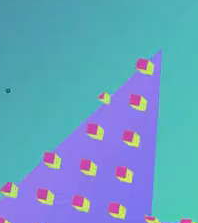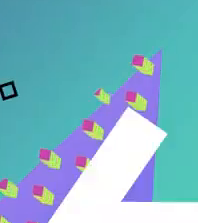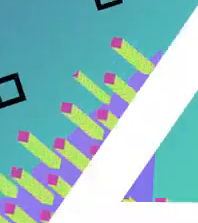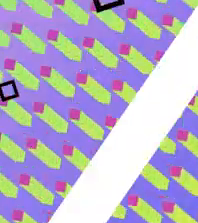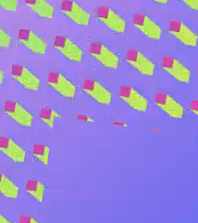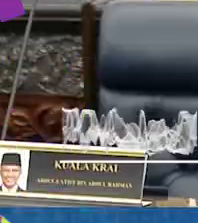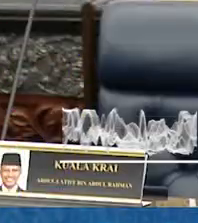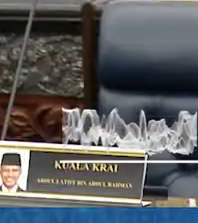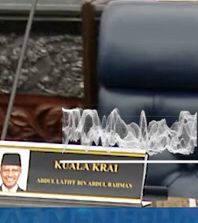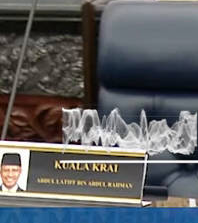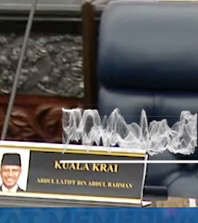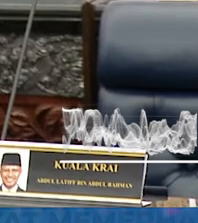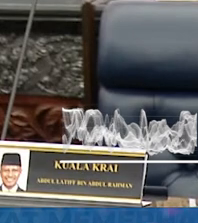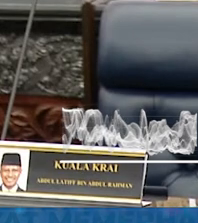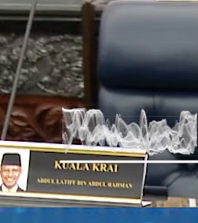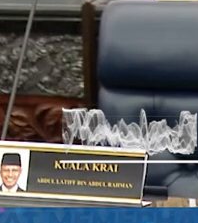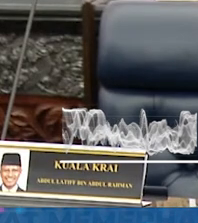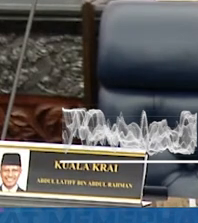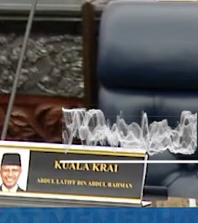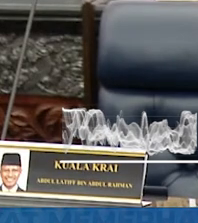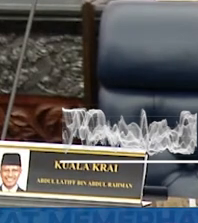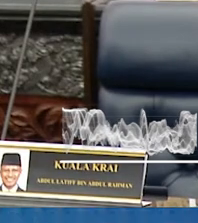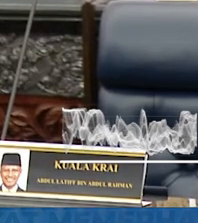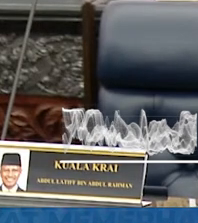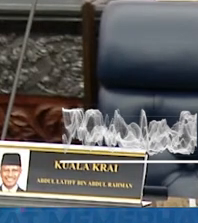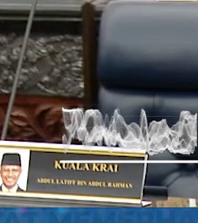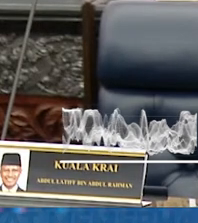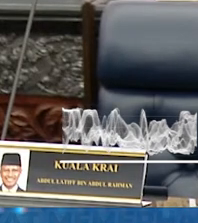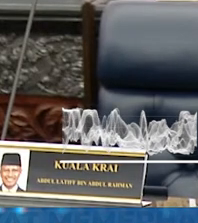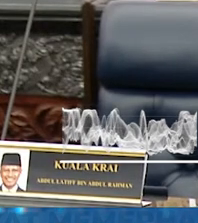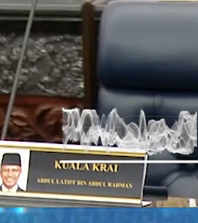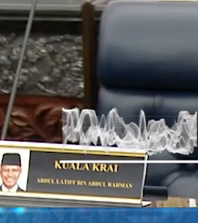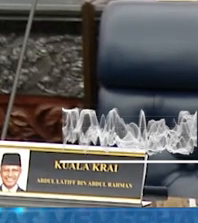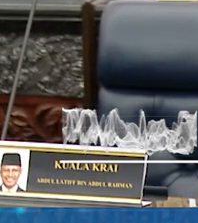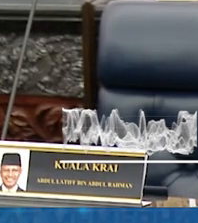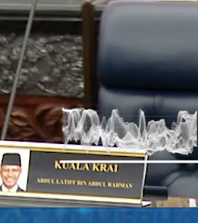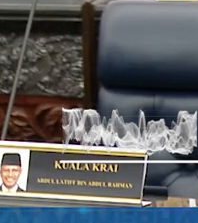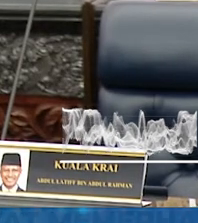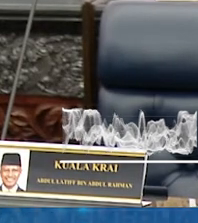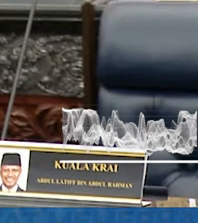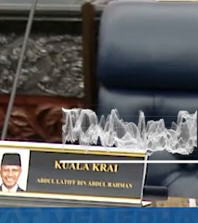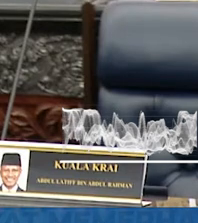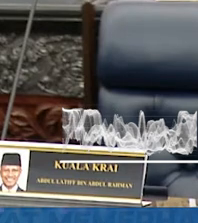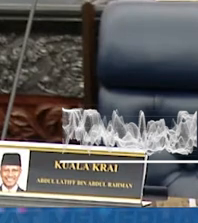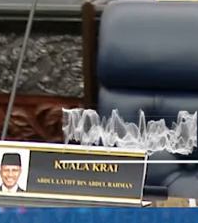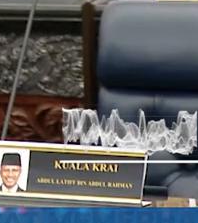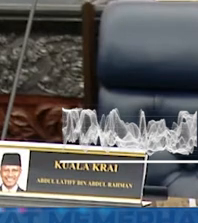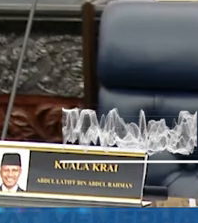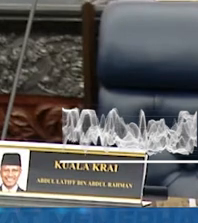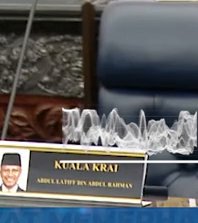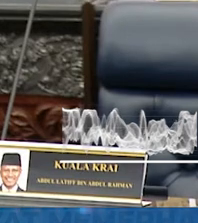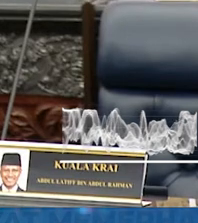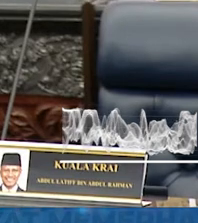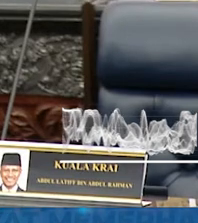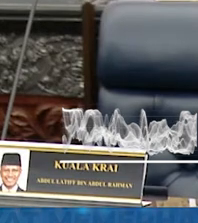Saya minta Menteri Dalam Negeri menyatakan adakah kerajaan ada mengeluarkan apa-apa